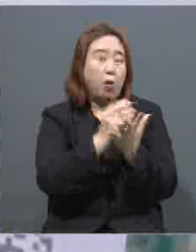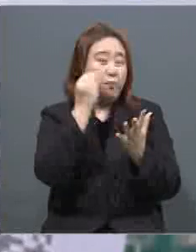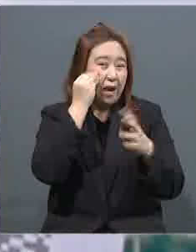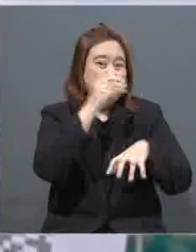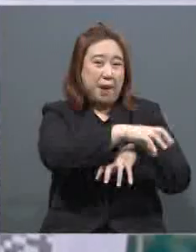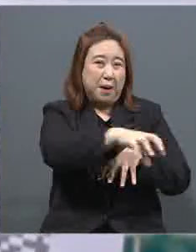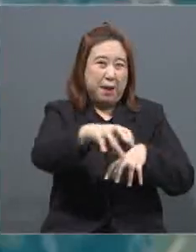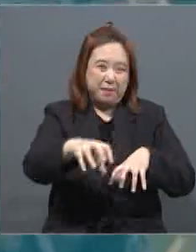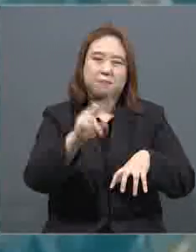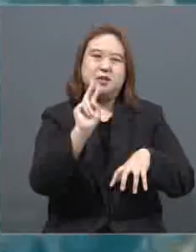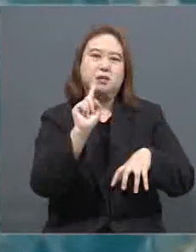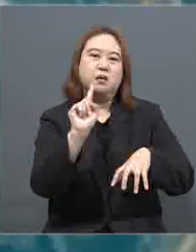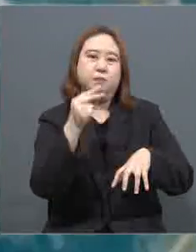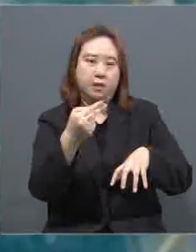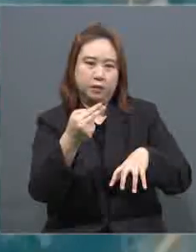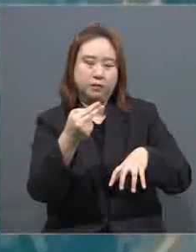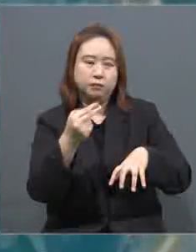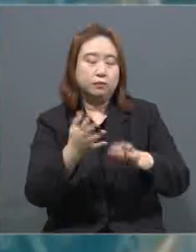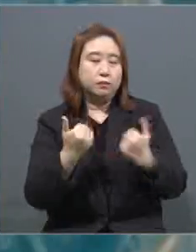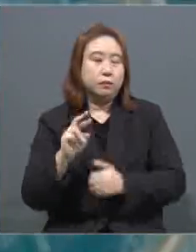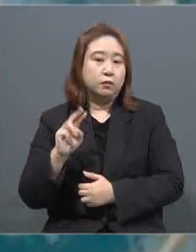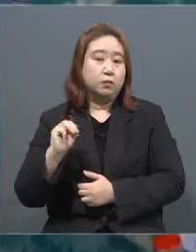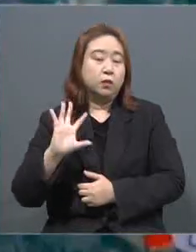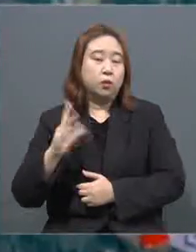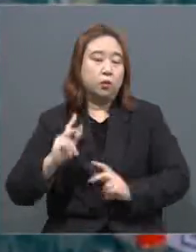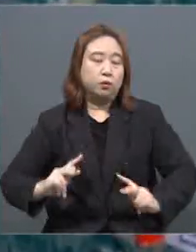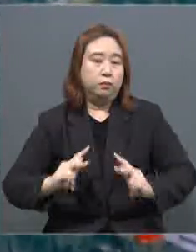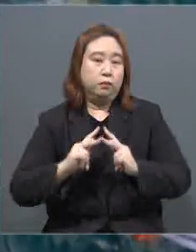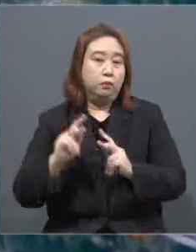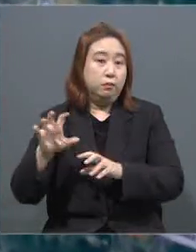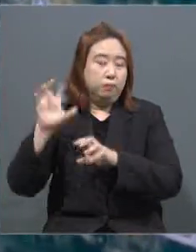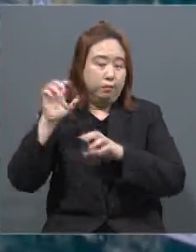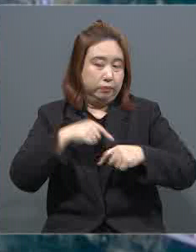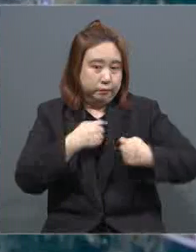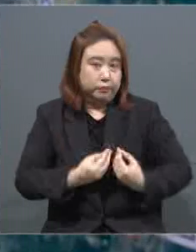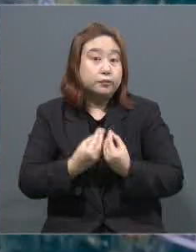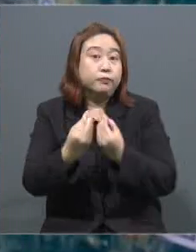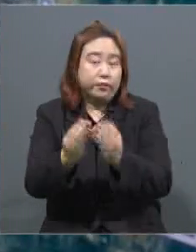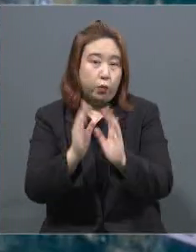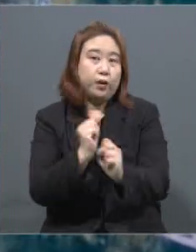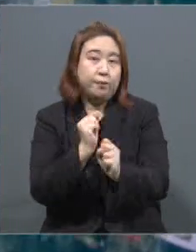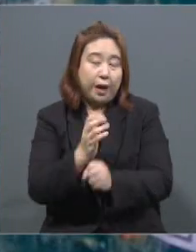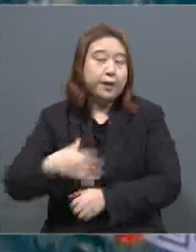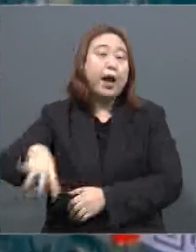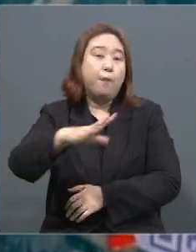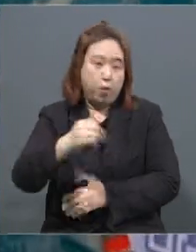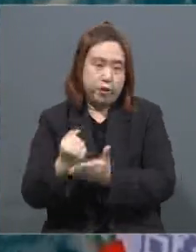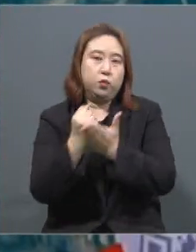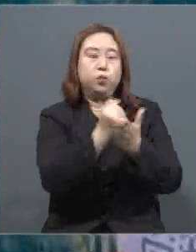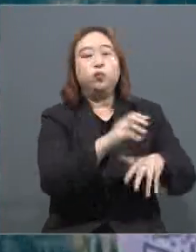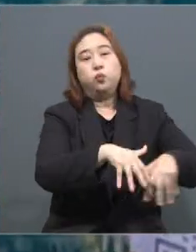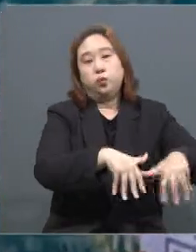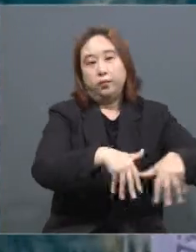าเรือนรัฐมนตรีช่วยว่าการกระทรวงมหาดไทยได้ให้กำลังใจเจ้าหน้าที่และผู้ปฏิบัติงานทุกๆคนในการช่วยเหลือประชา